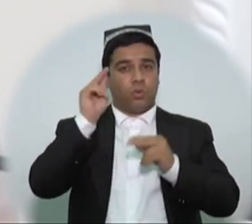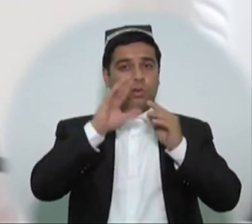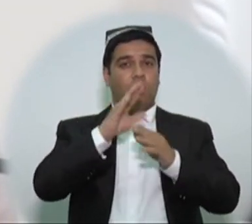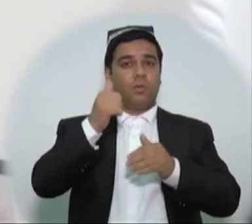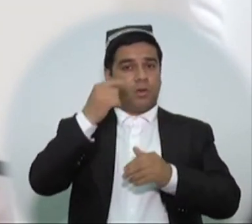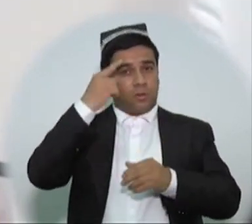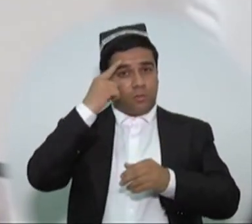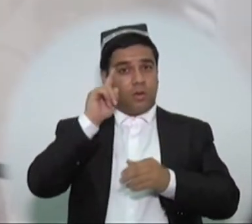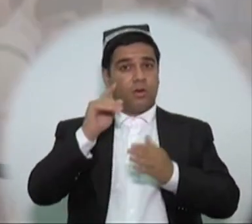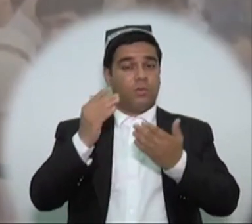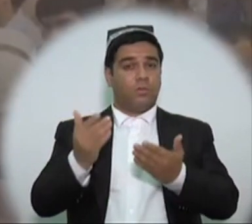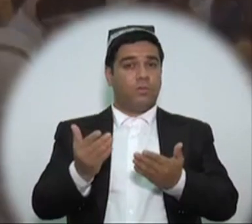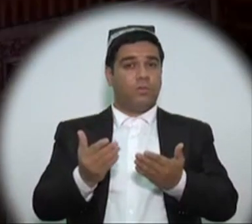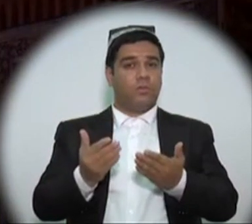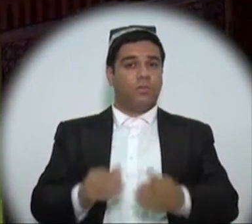hammaga ma'lum.